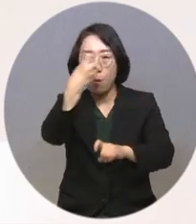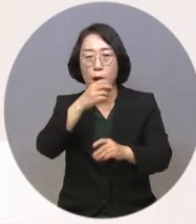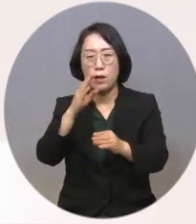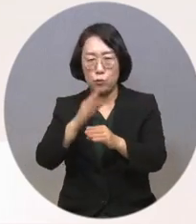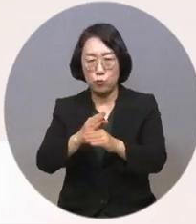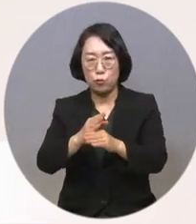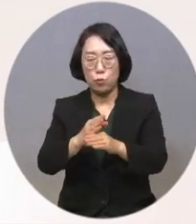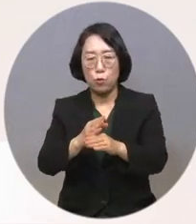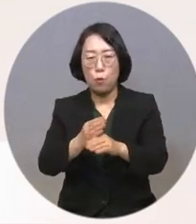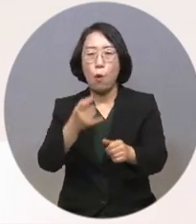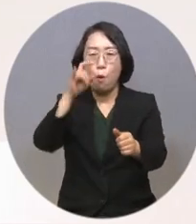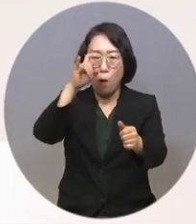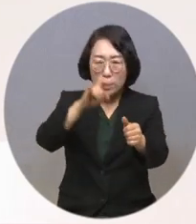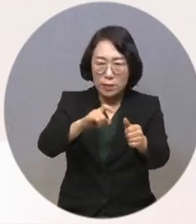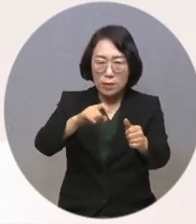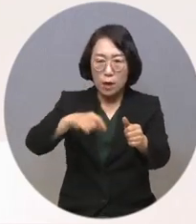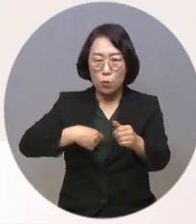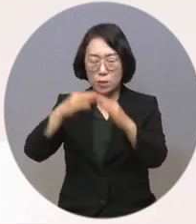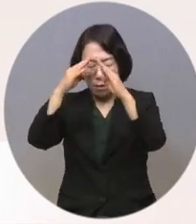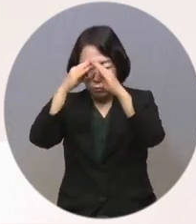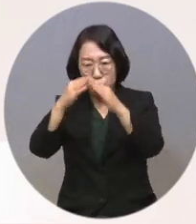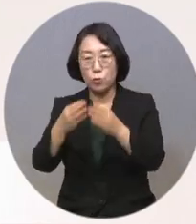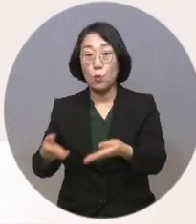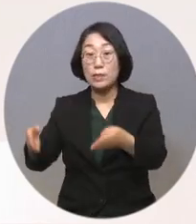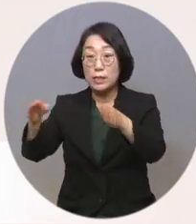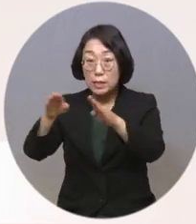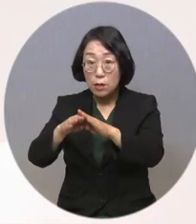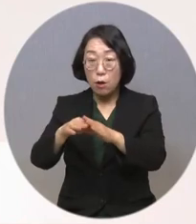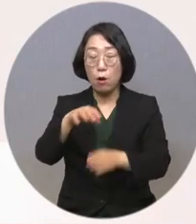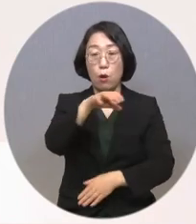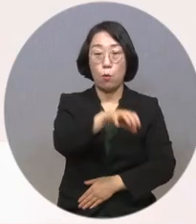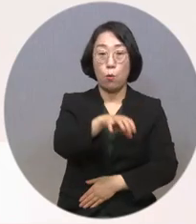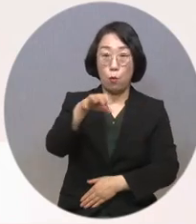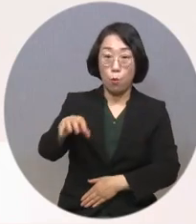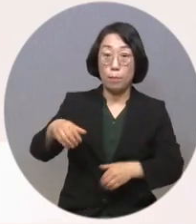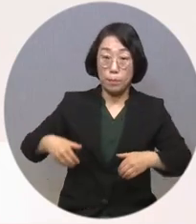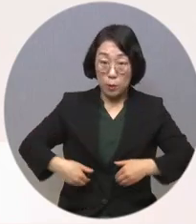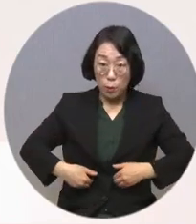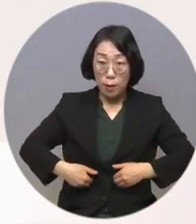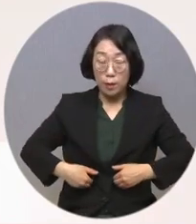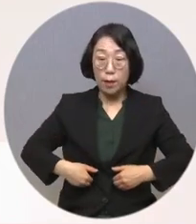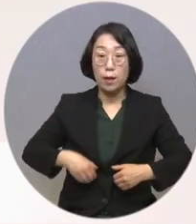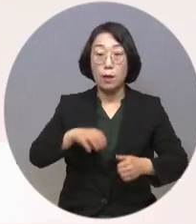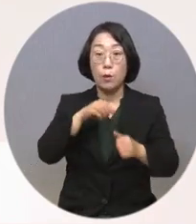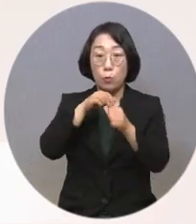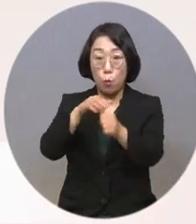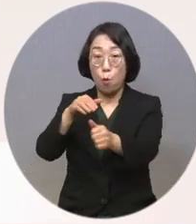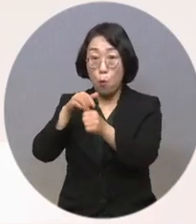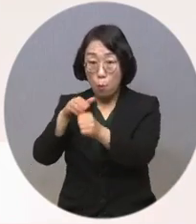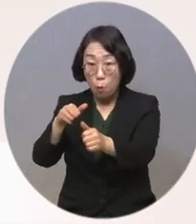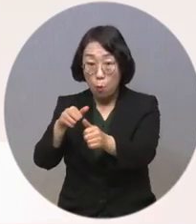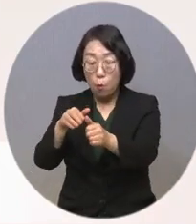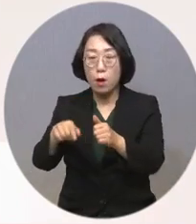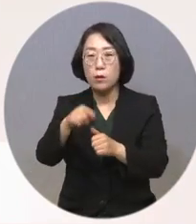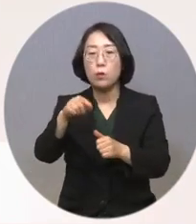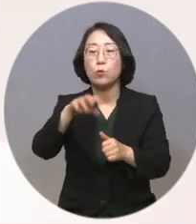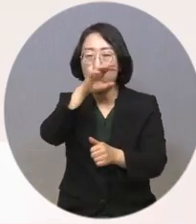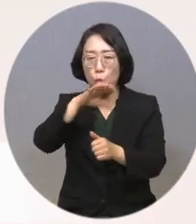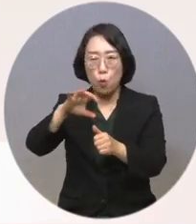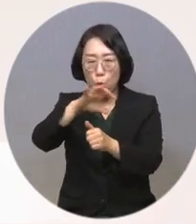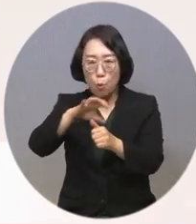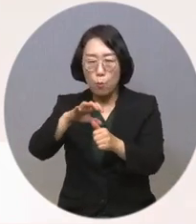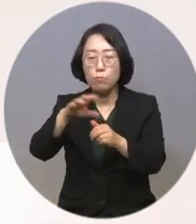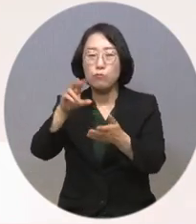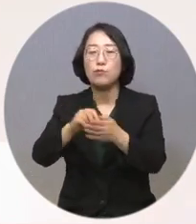확진 자 에서부터 자가 경위 자 코트 시설의 까지 일왕 보살을 박혀 하여 전라남도의 돌봄을 해소하고 있습니다